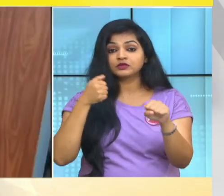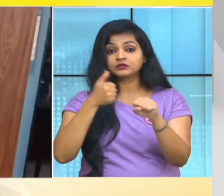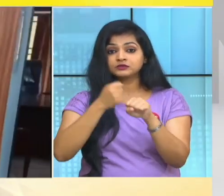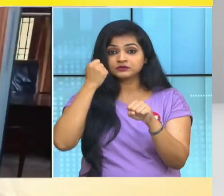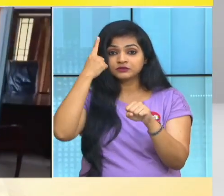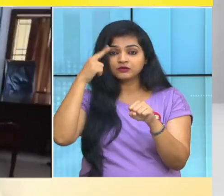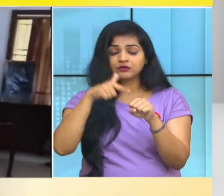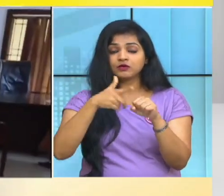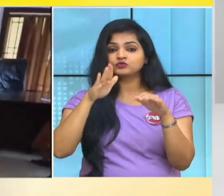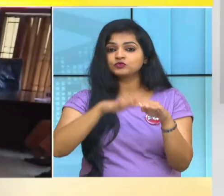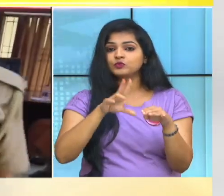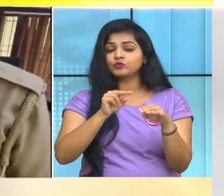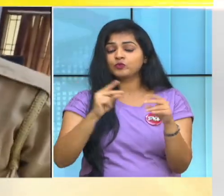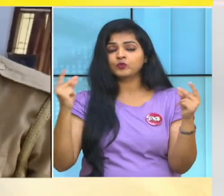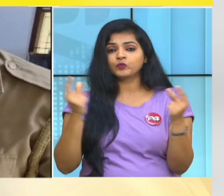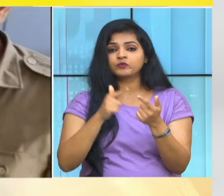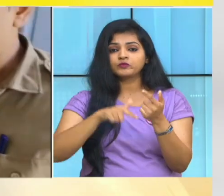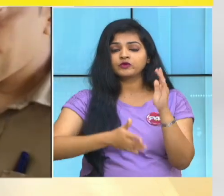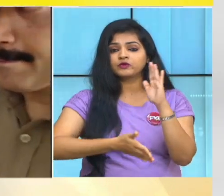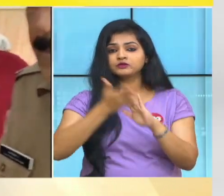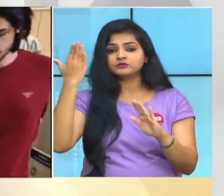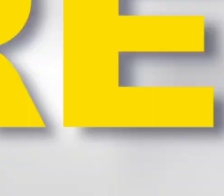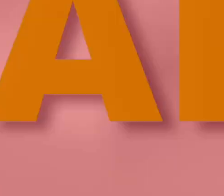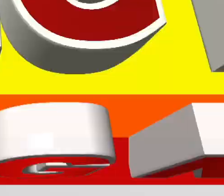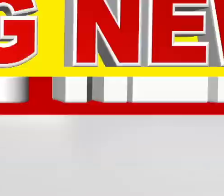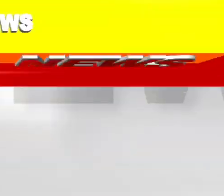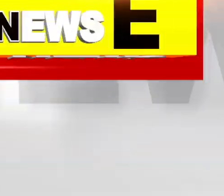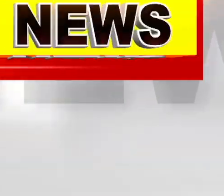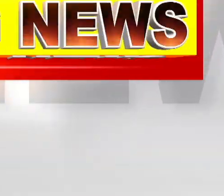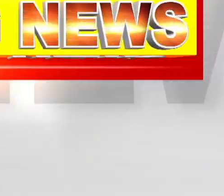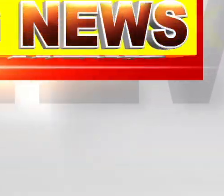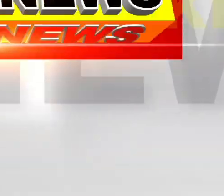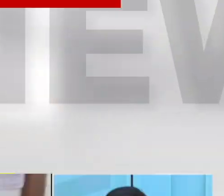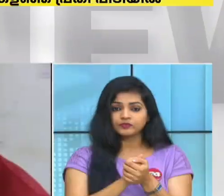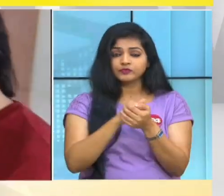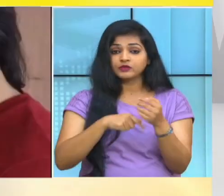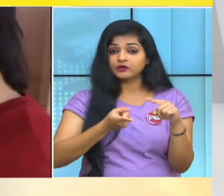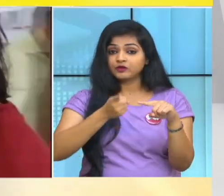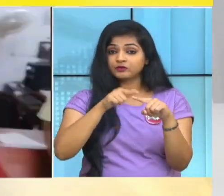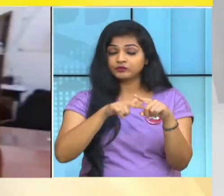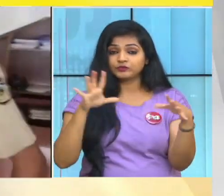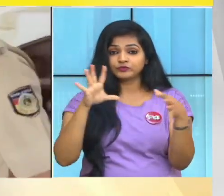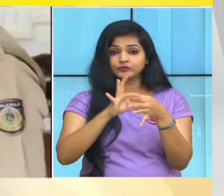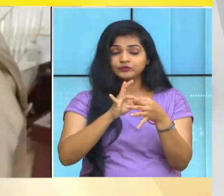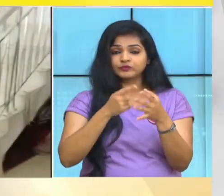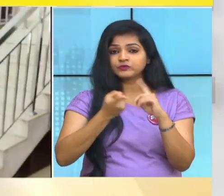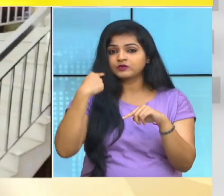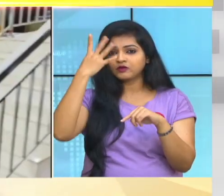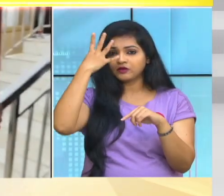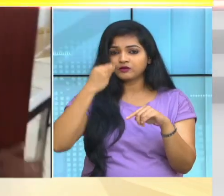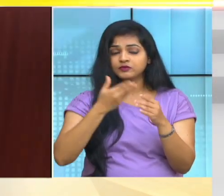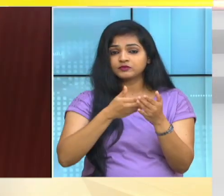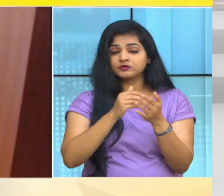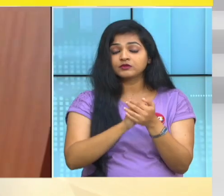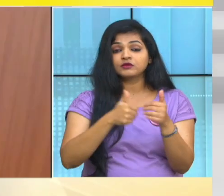പിന്നാലെയും വാഹനം നിർത്താതെ ഈ യുവാക്കൾ കടന്നു കളയുകയും ചെയ്തത്. ഈ സംഭവവുമായി ബന്ധപ്പെട്ട് ഇന്നലെ രാത്രി തന്നെ ഈ